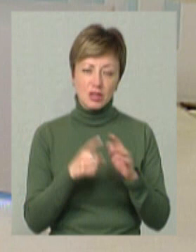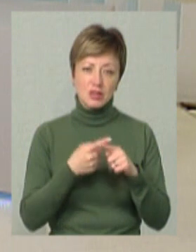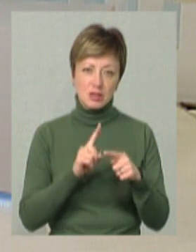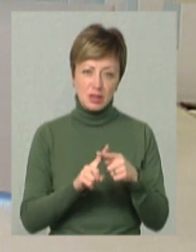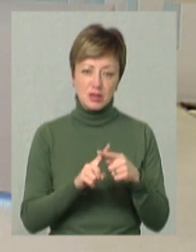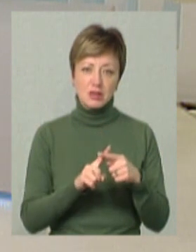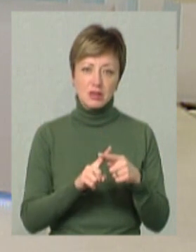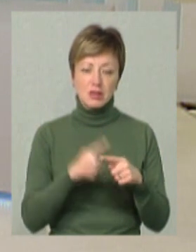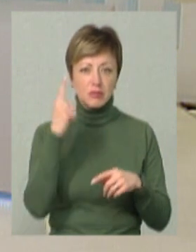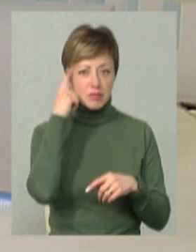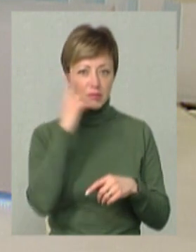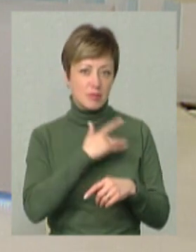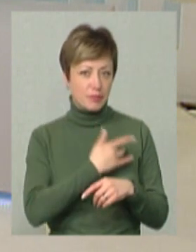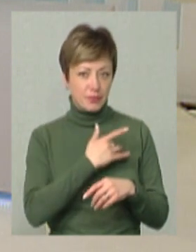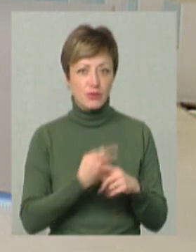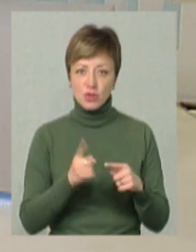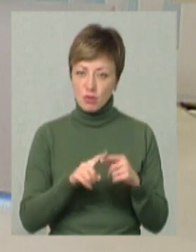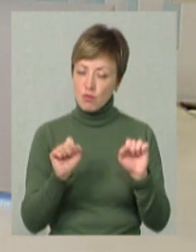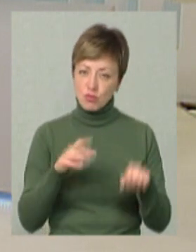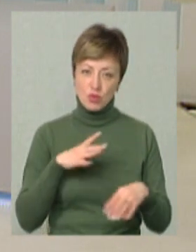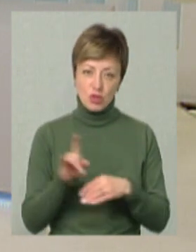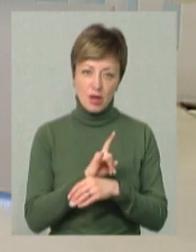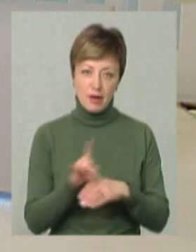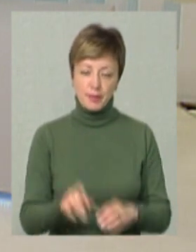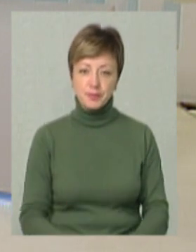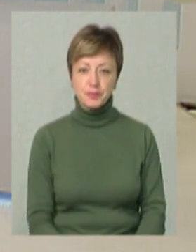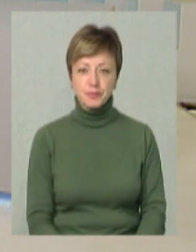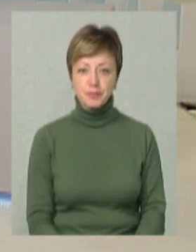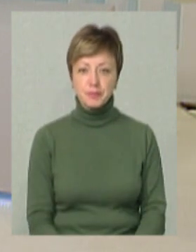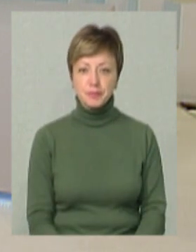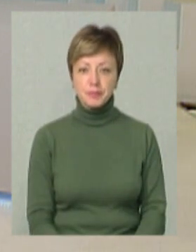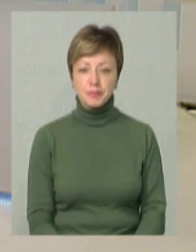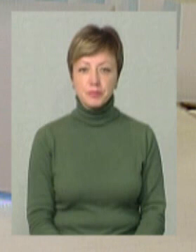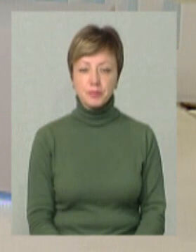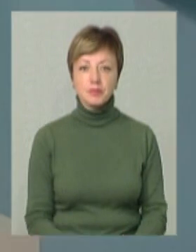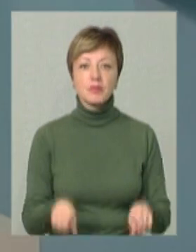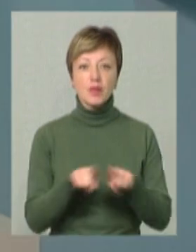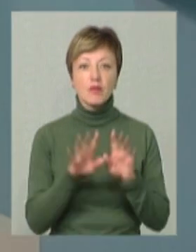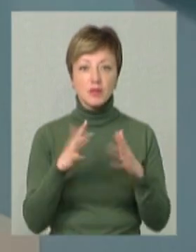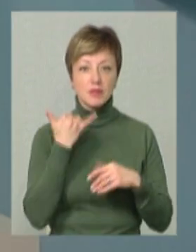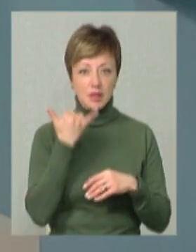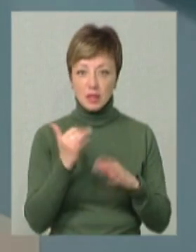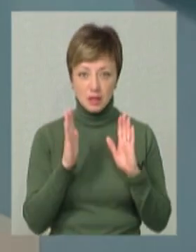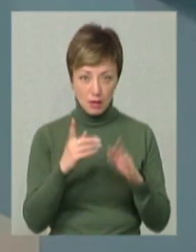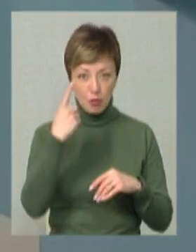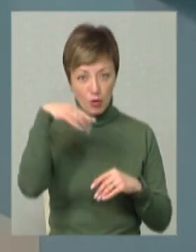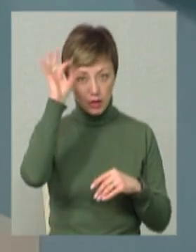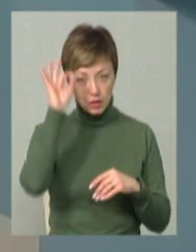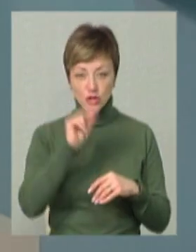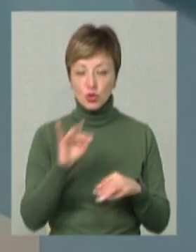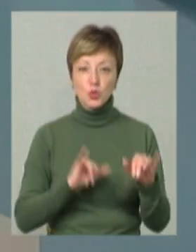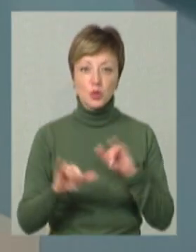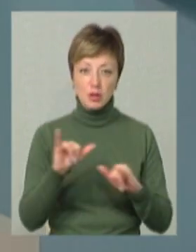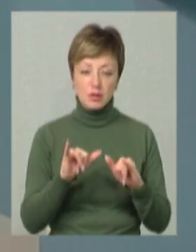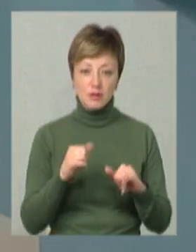підстава однозначно замислитися, що це можуть бути шахраї. В такому випадку звертатися тільки до поліції чи